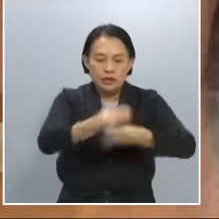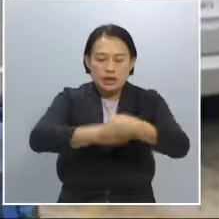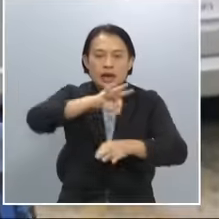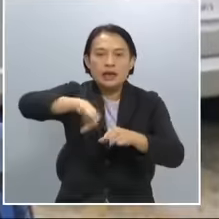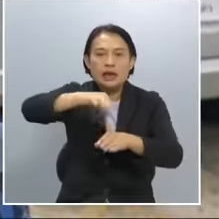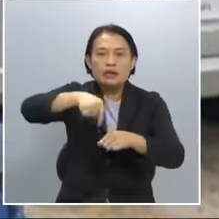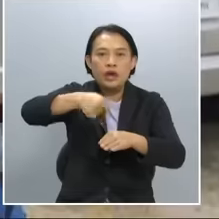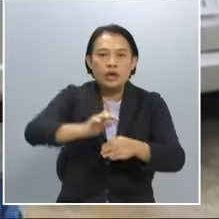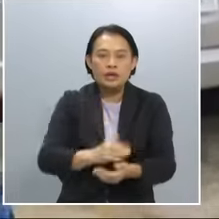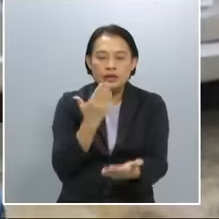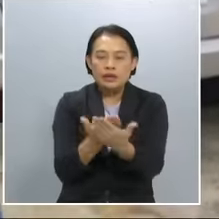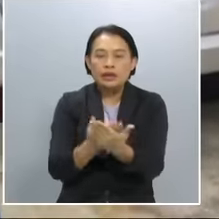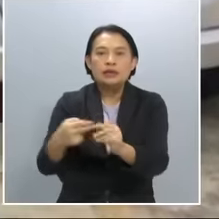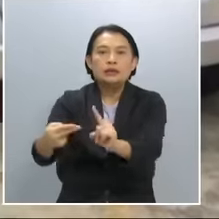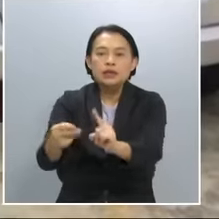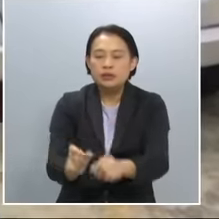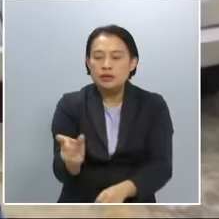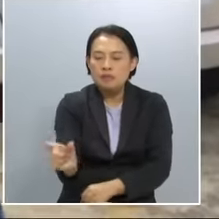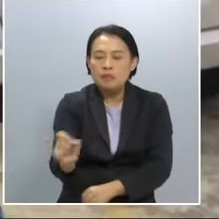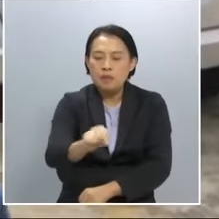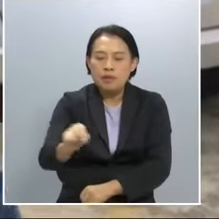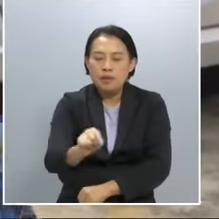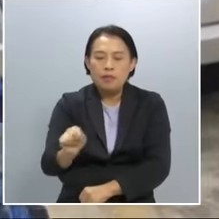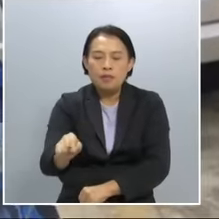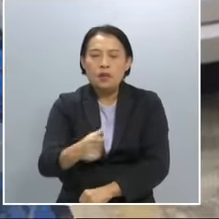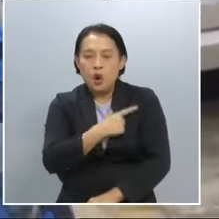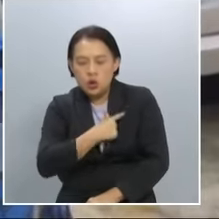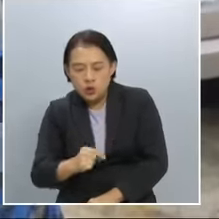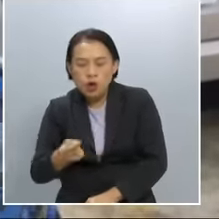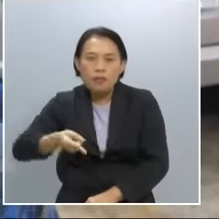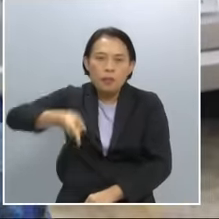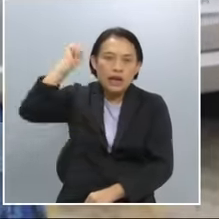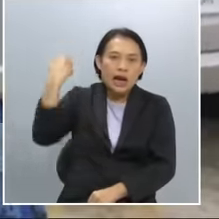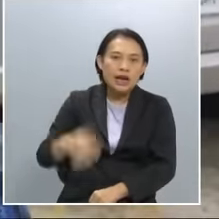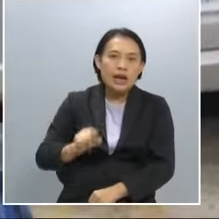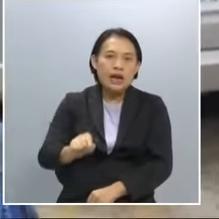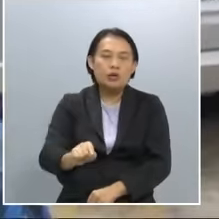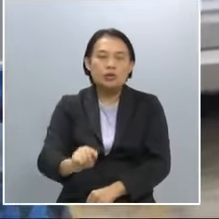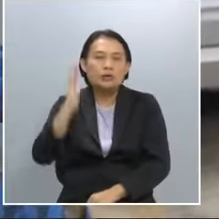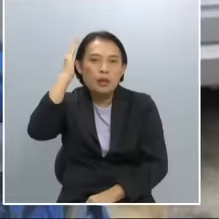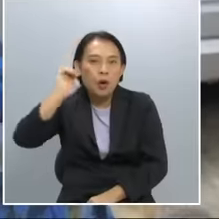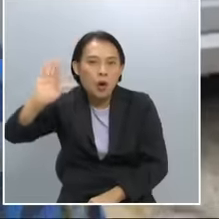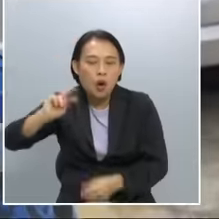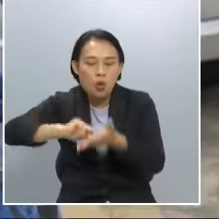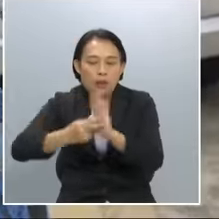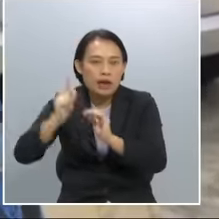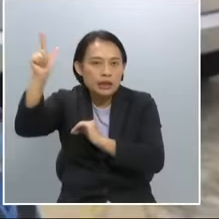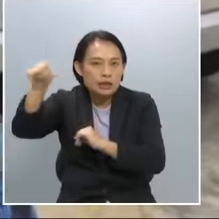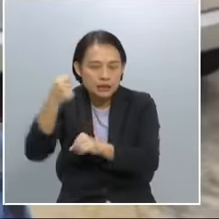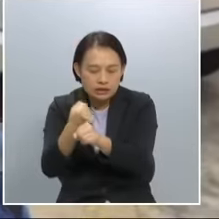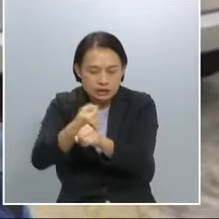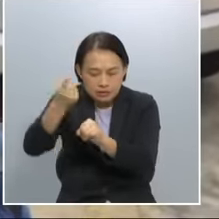มื่นแล้วบอกชอบพักนี้มานานตั้งแต่รุ่นพ่อก็จะหมายถึงคุณทักษิณเพราะเวลาเขาทำอะไรทำจริงไม่หม